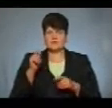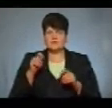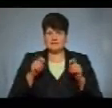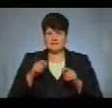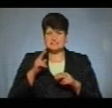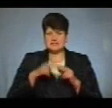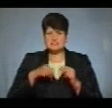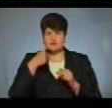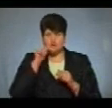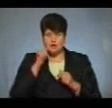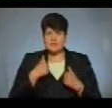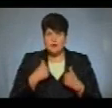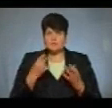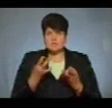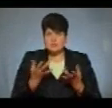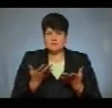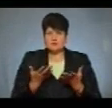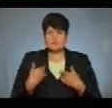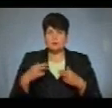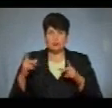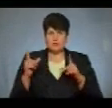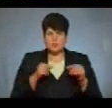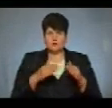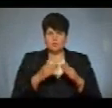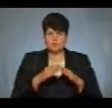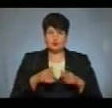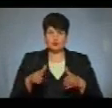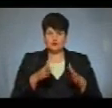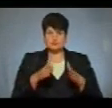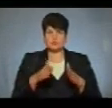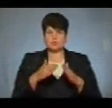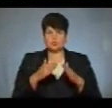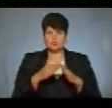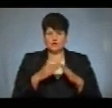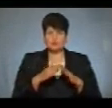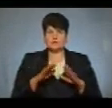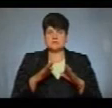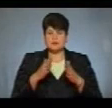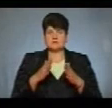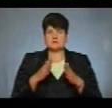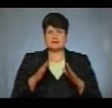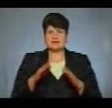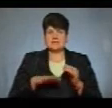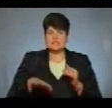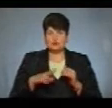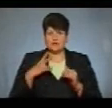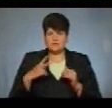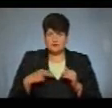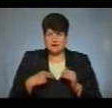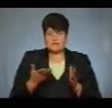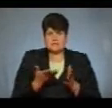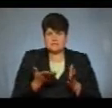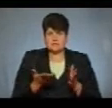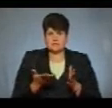закінчився вчора і нам потрібно, ми вже поїхали додому, по дорозі додому ми заїхали на море, що це сталося на території Франції, і це ніби як вони повинні дати нам